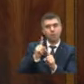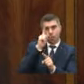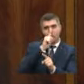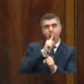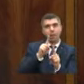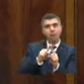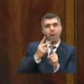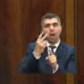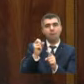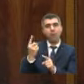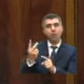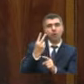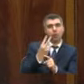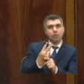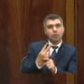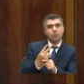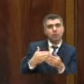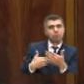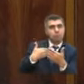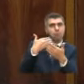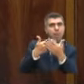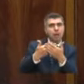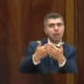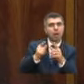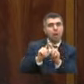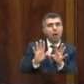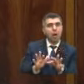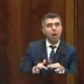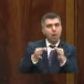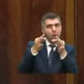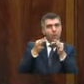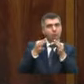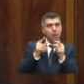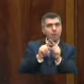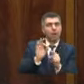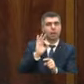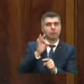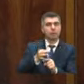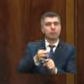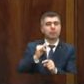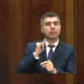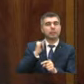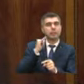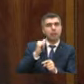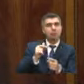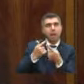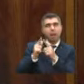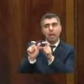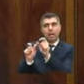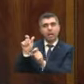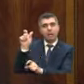إلى 2021 نهاية ولايتكم تحقيق نتائج أساسية تنعكس إيجاباً على